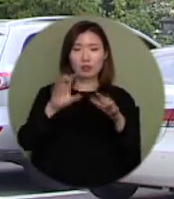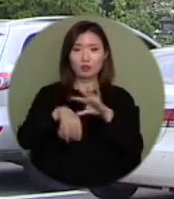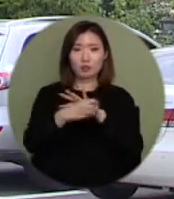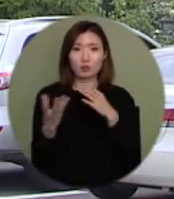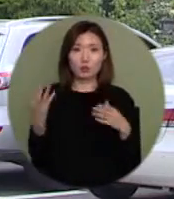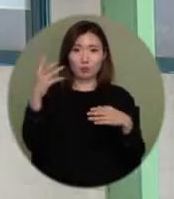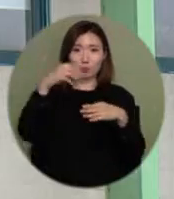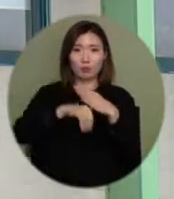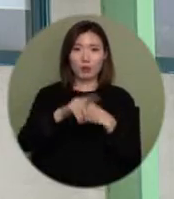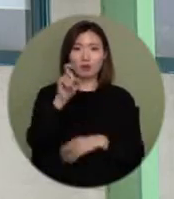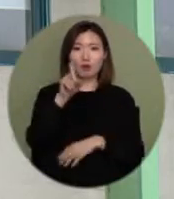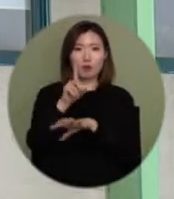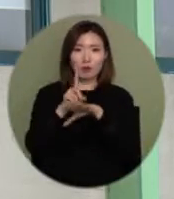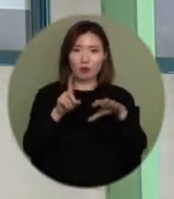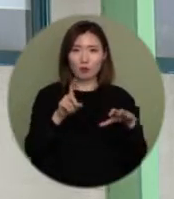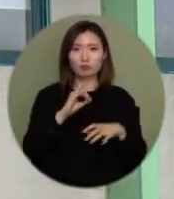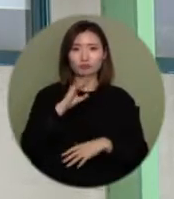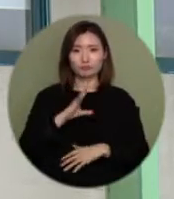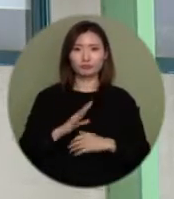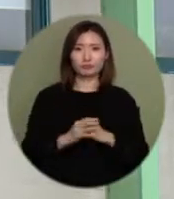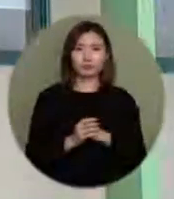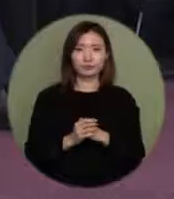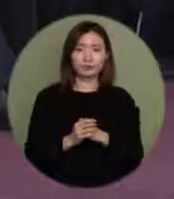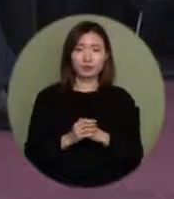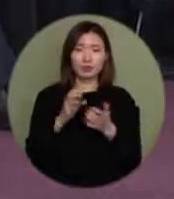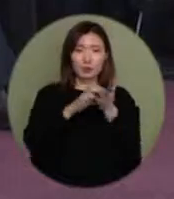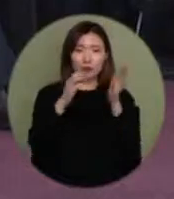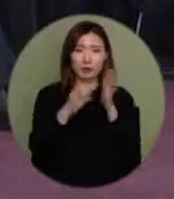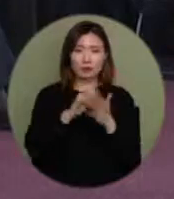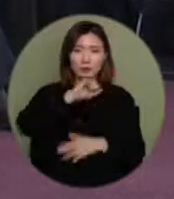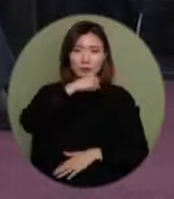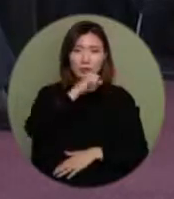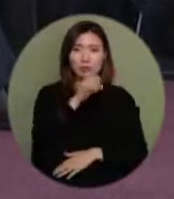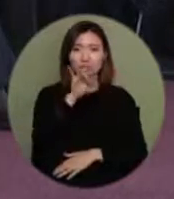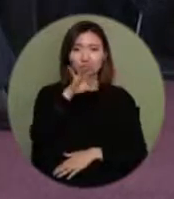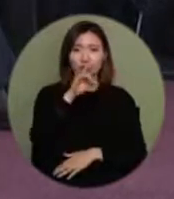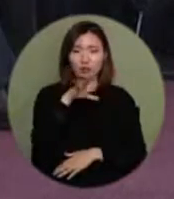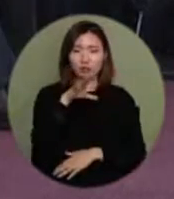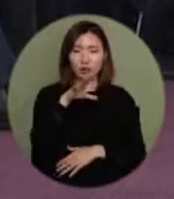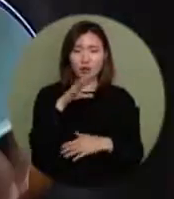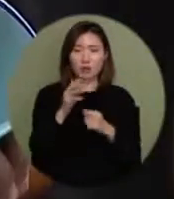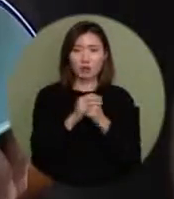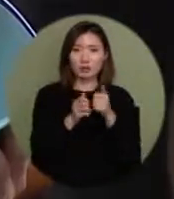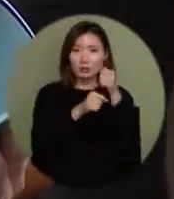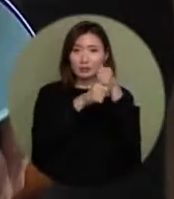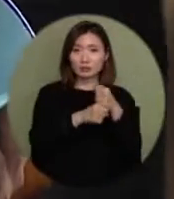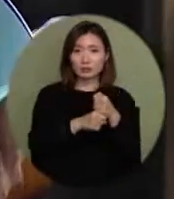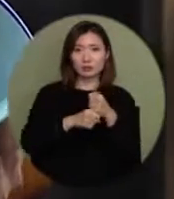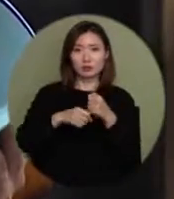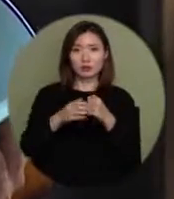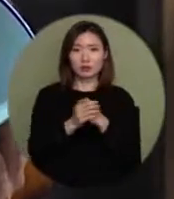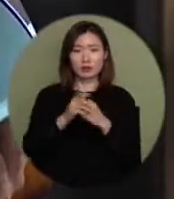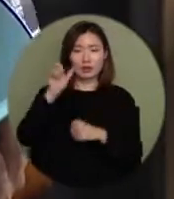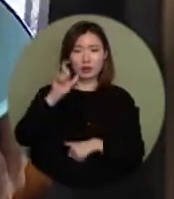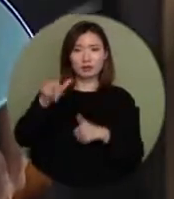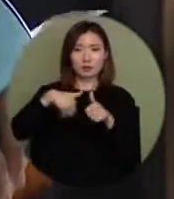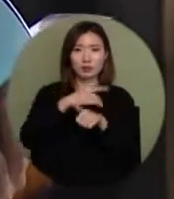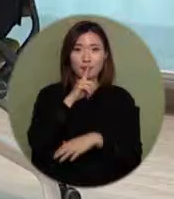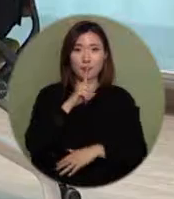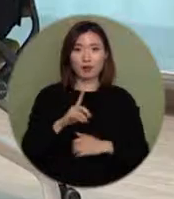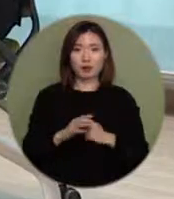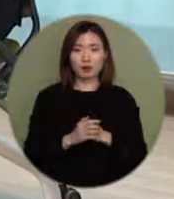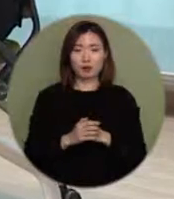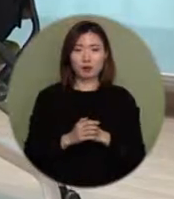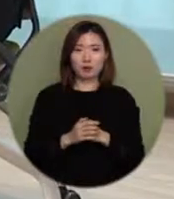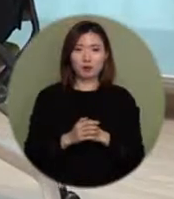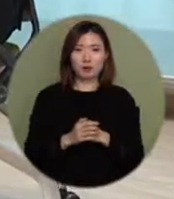종로구를 포함해 11곳에 불과합니다. 그만큼 재정의 중앙 종속 현상이 개선되지 않았다는 주장입니다.